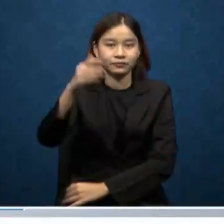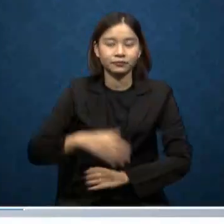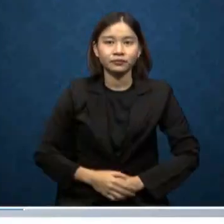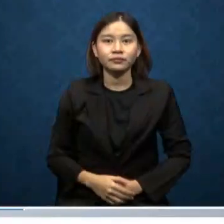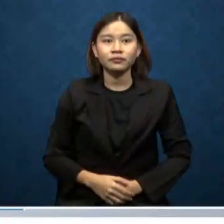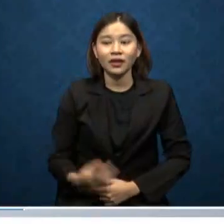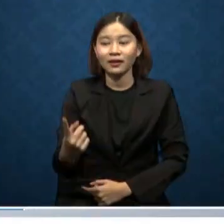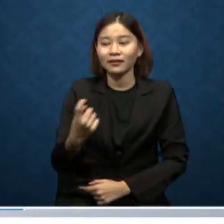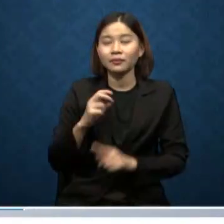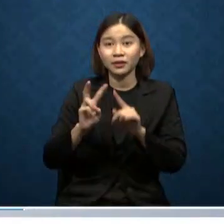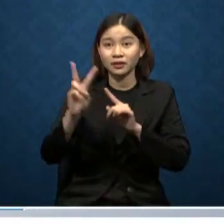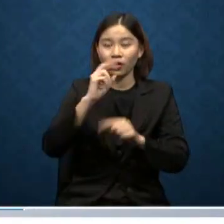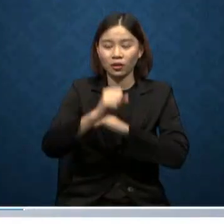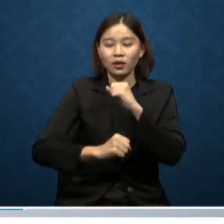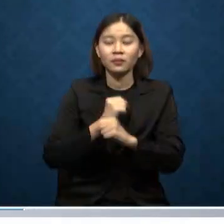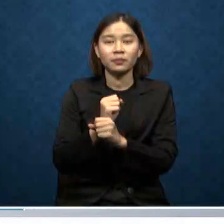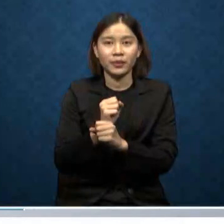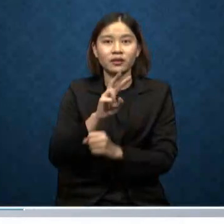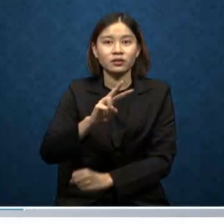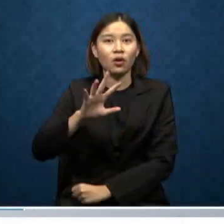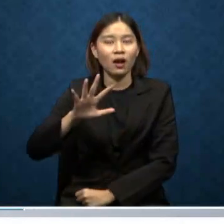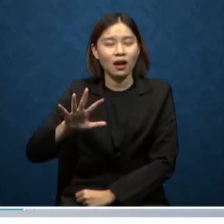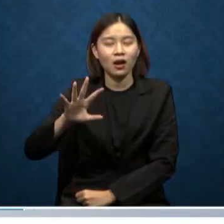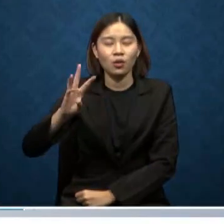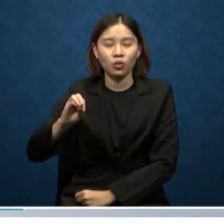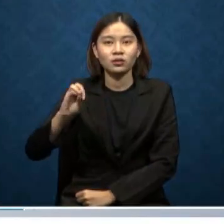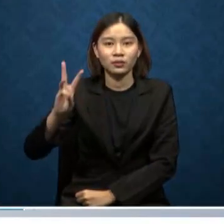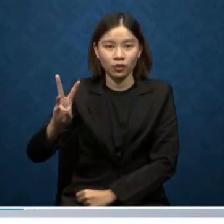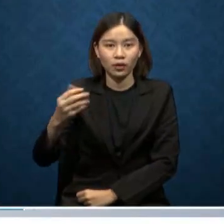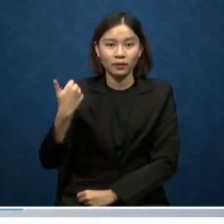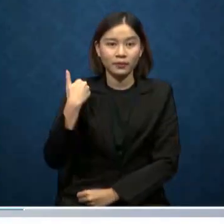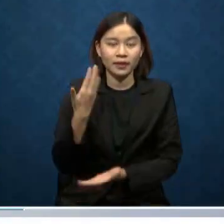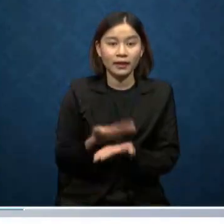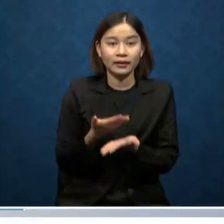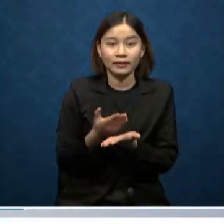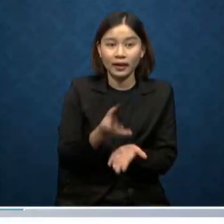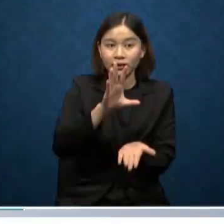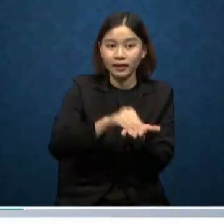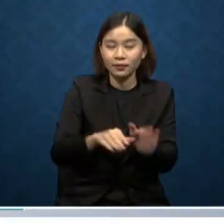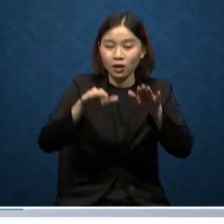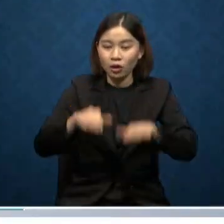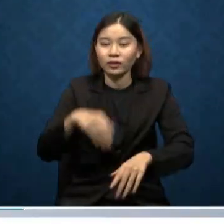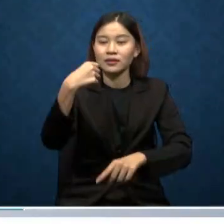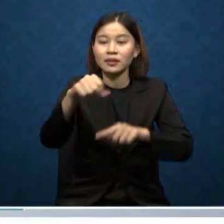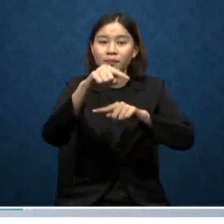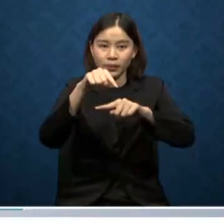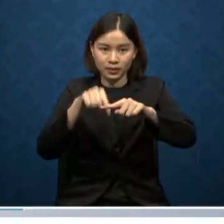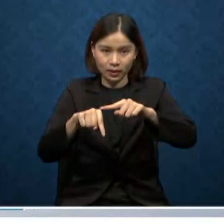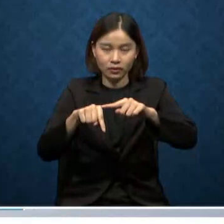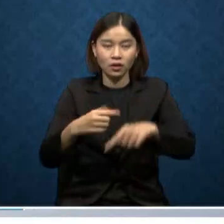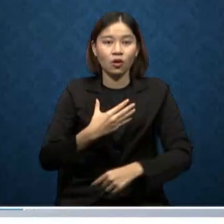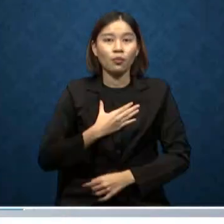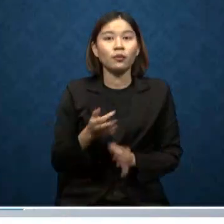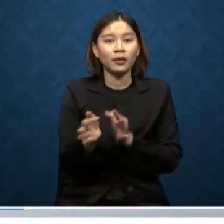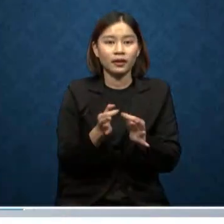คำถามทสองครับในปี 2,566 มีการเก็บลดลง 10 เปอรเซ็ต์ผม